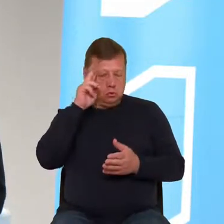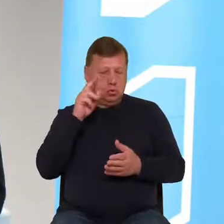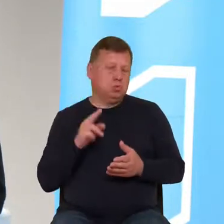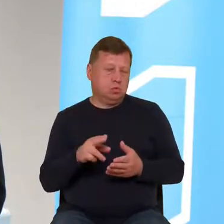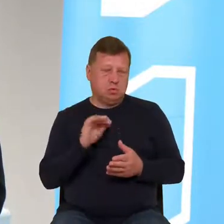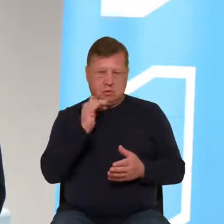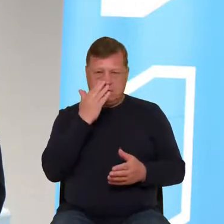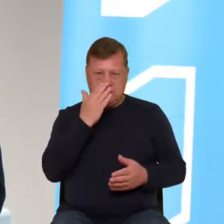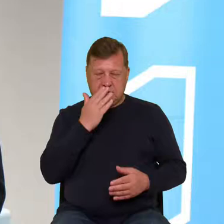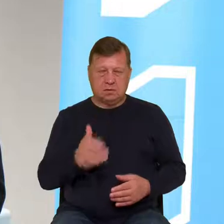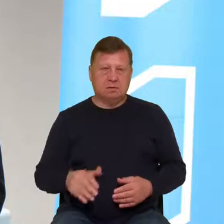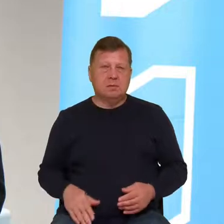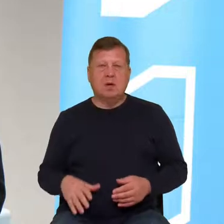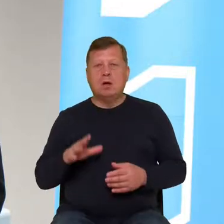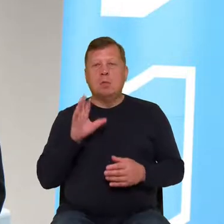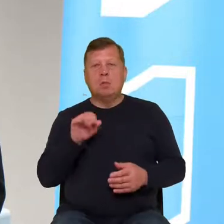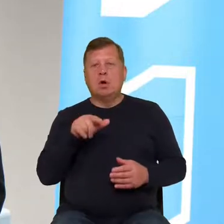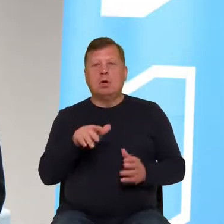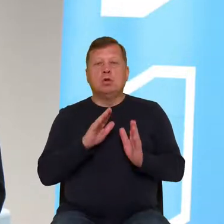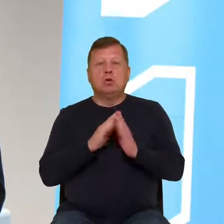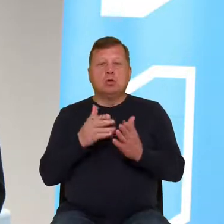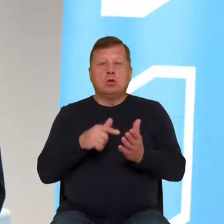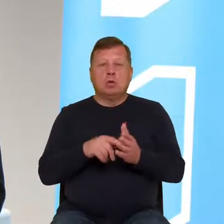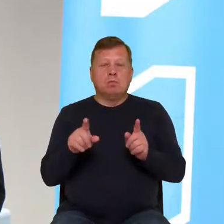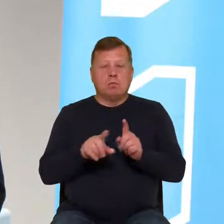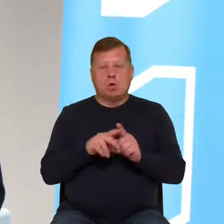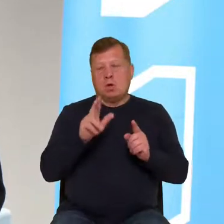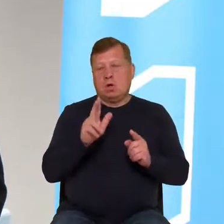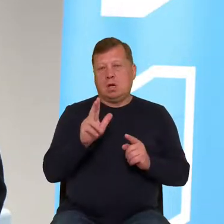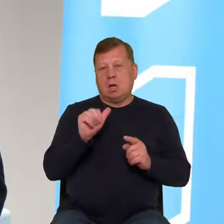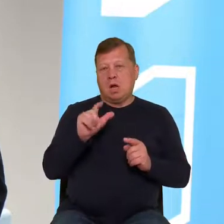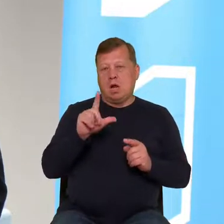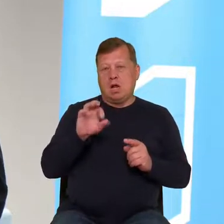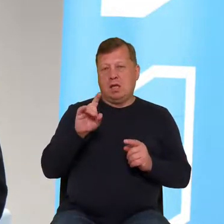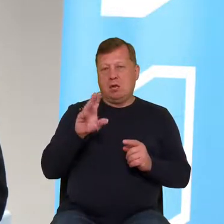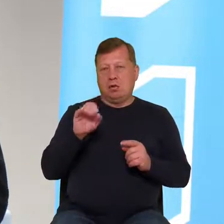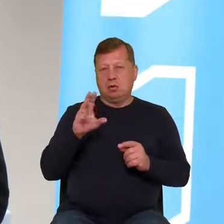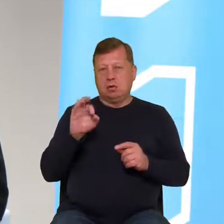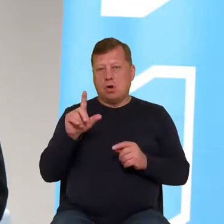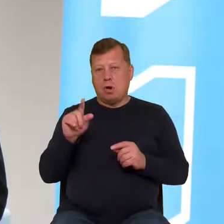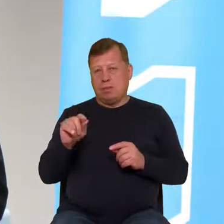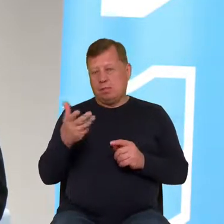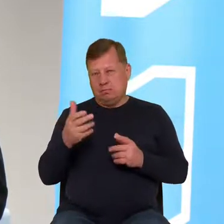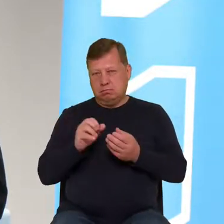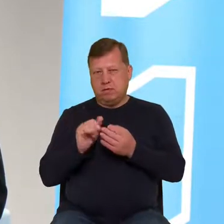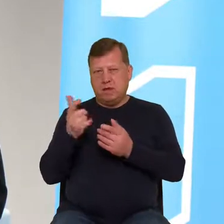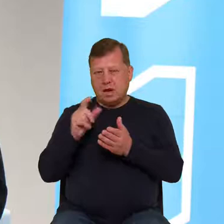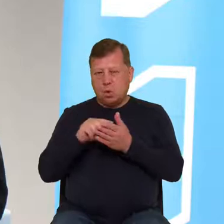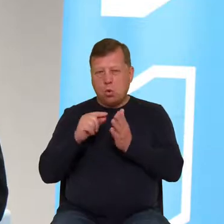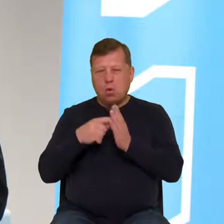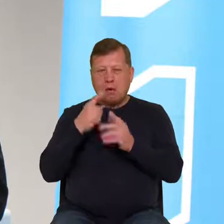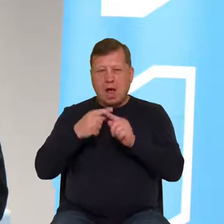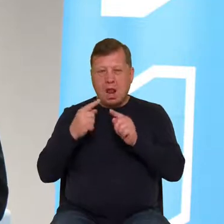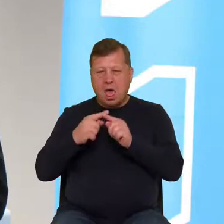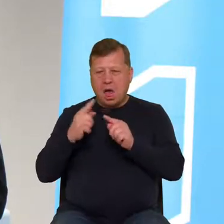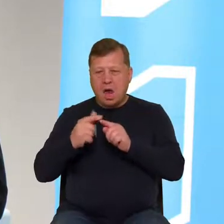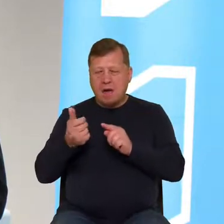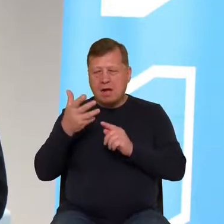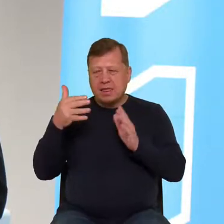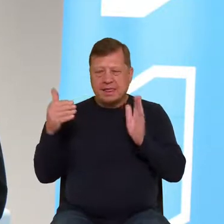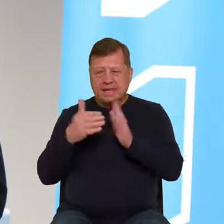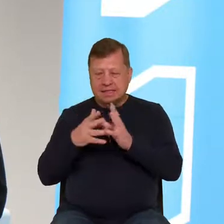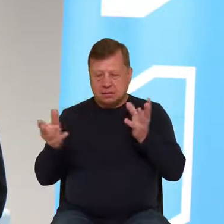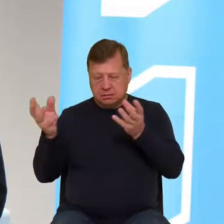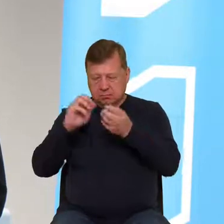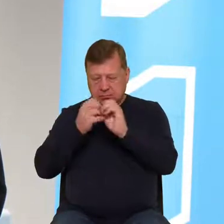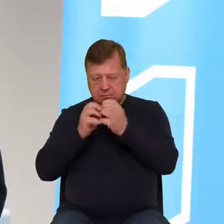tego znaczenia, ponieważ książka ta jest jak kalejdoskop, jak układanka z tysięcy malutkich elementów,